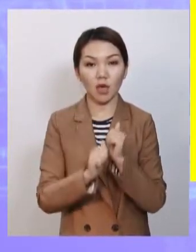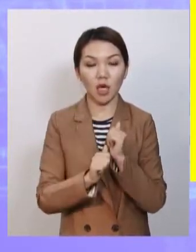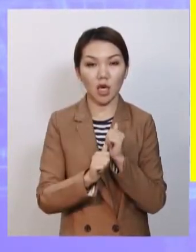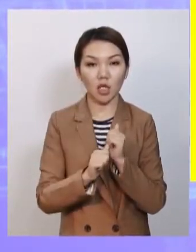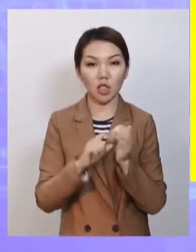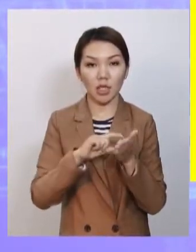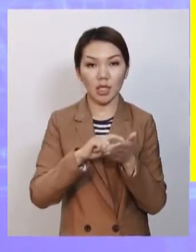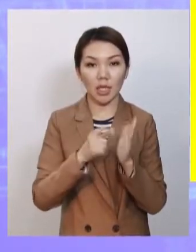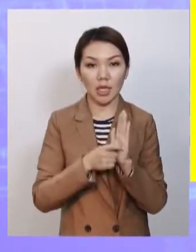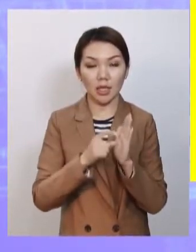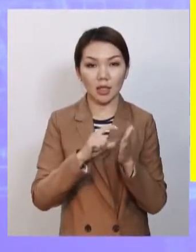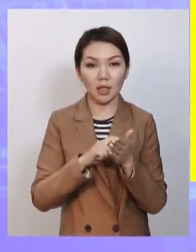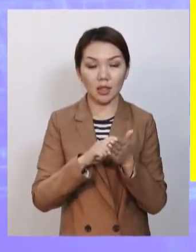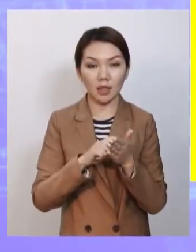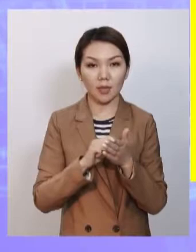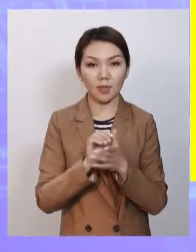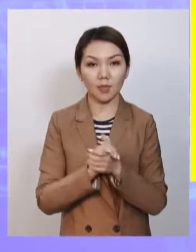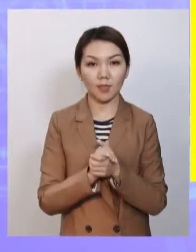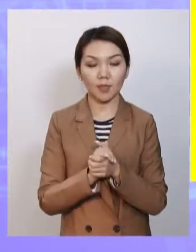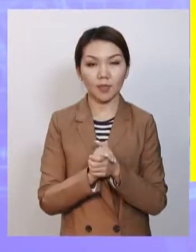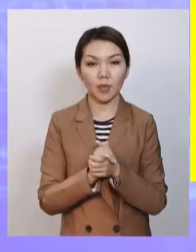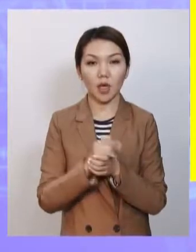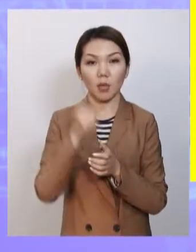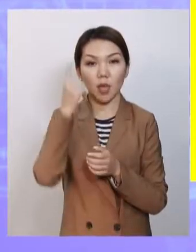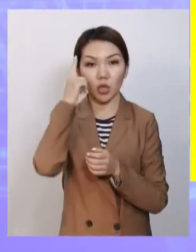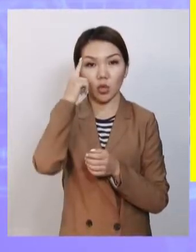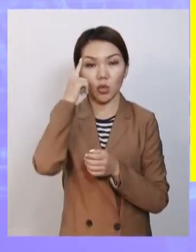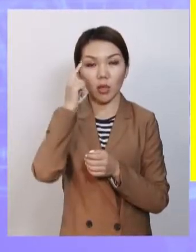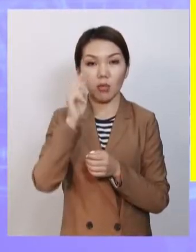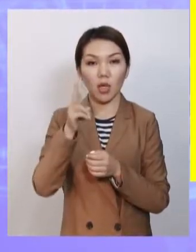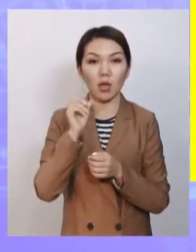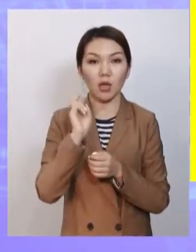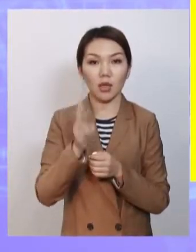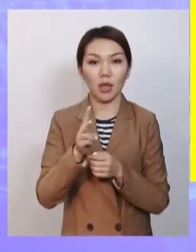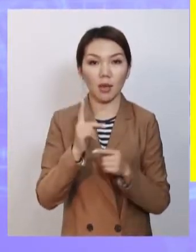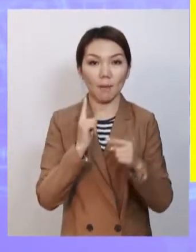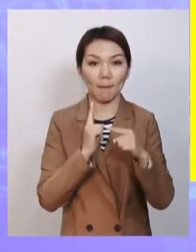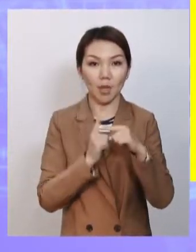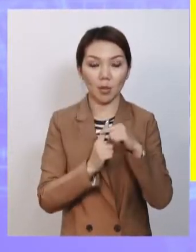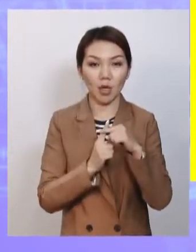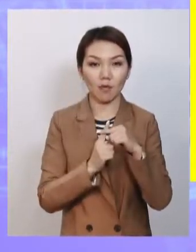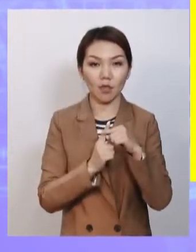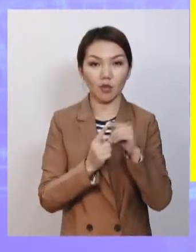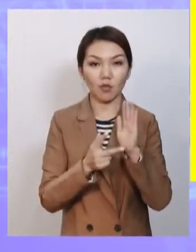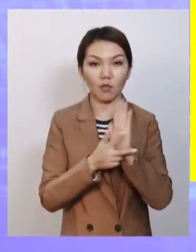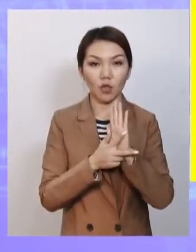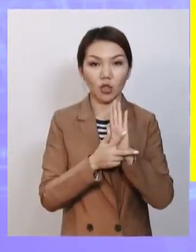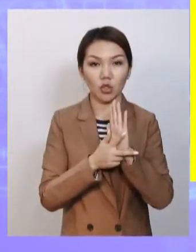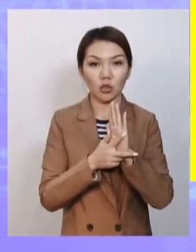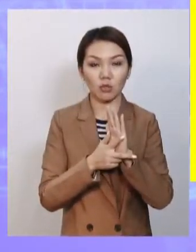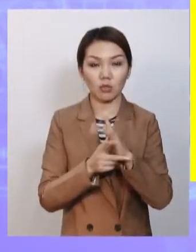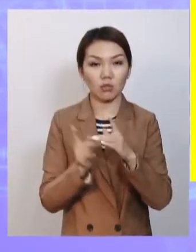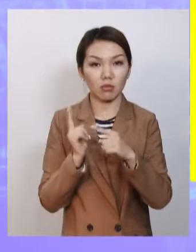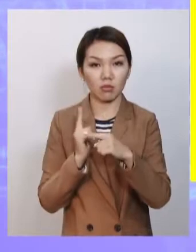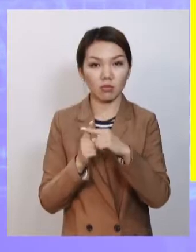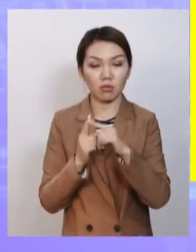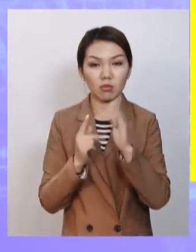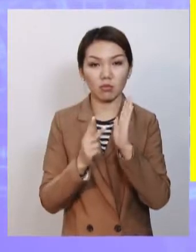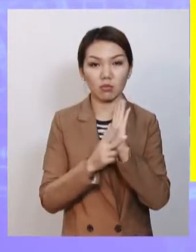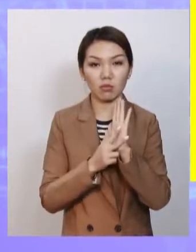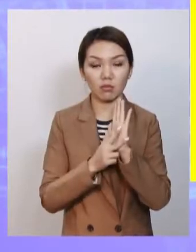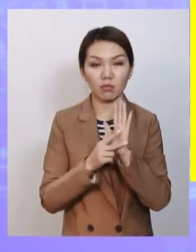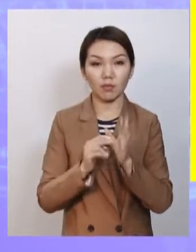так давайте подумаем как прибавить 8 к 8 у